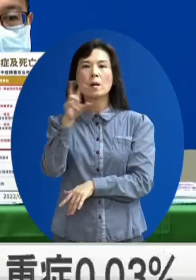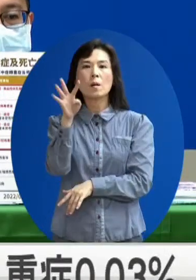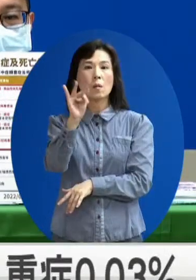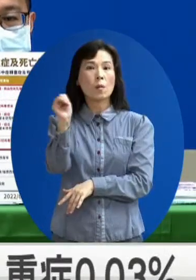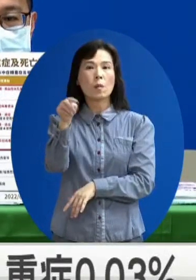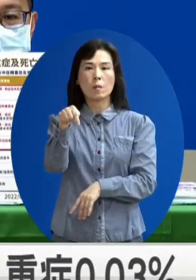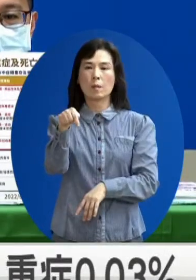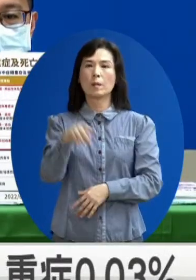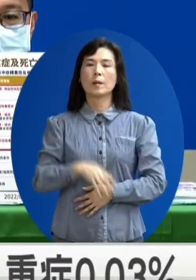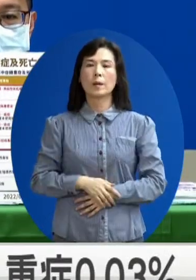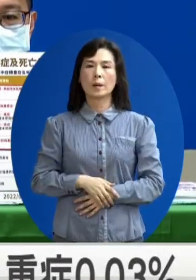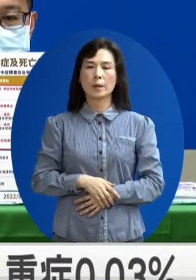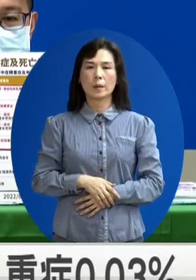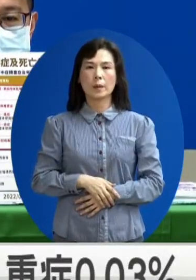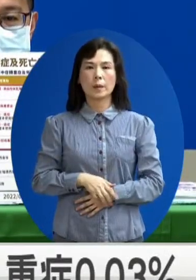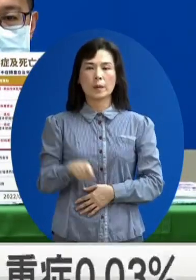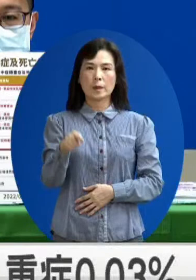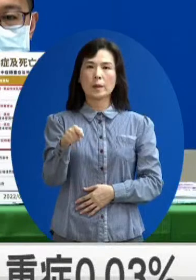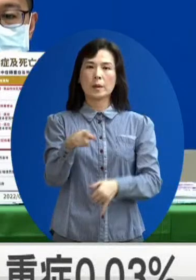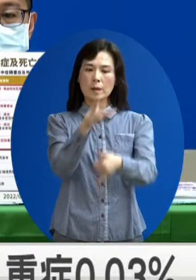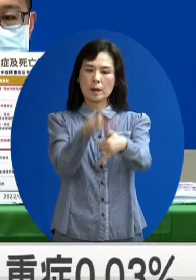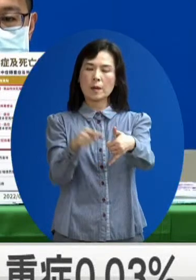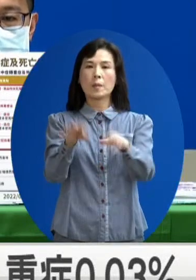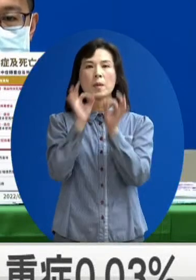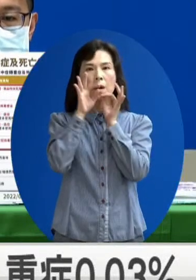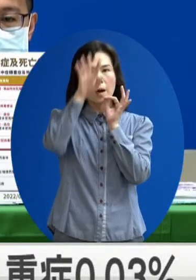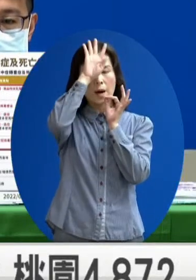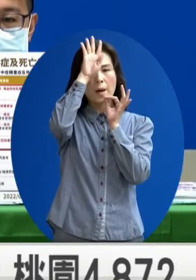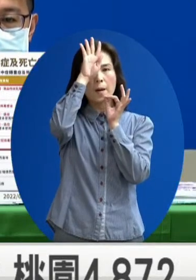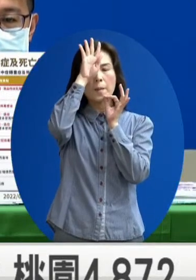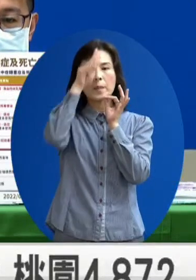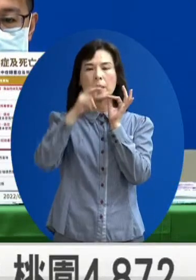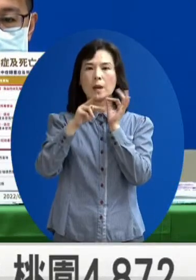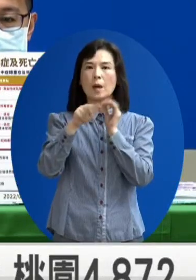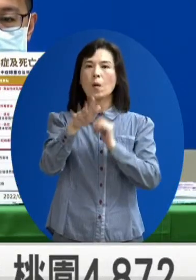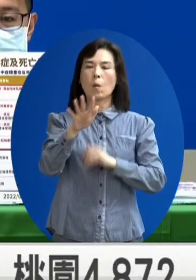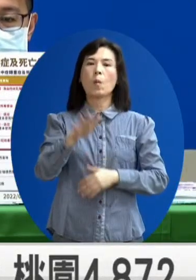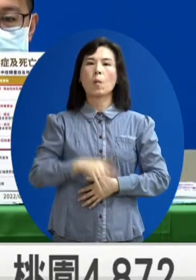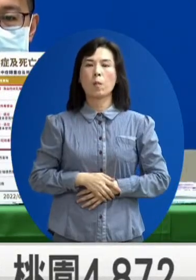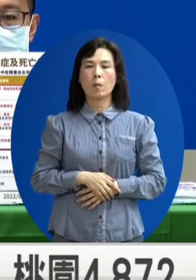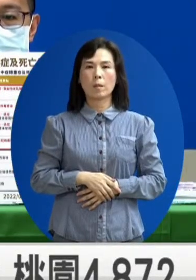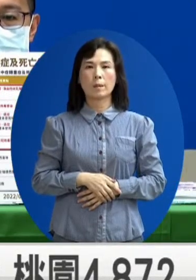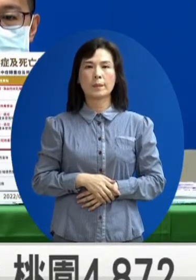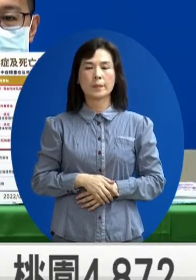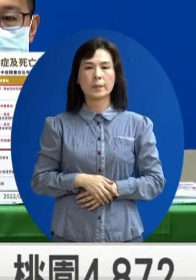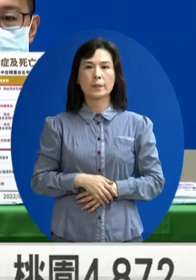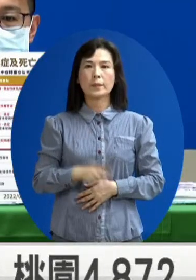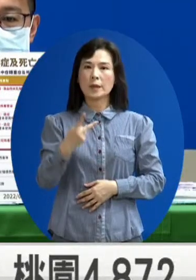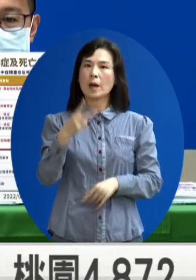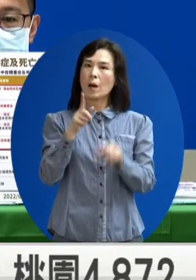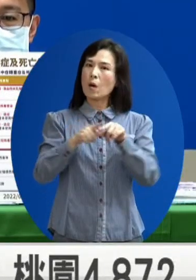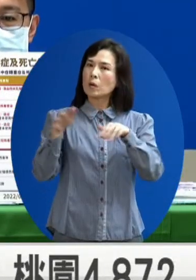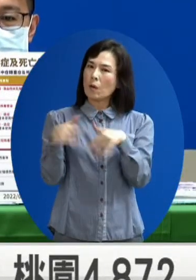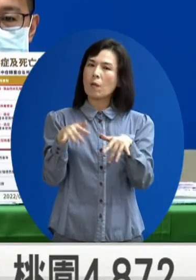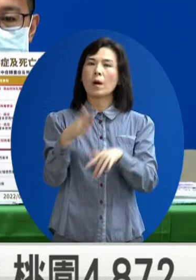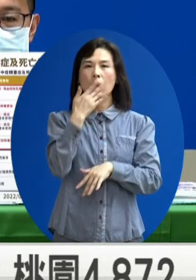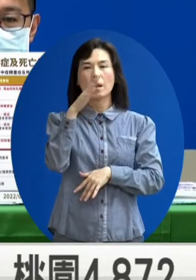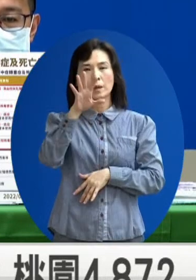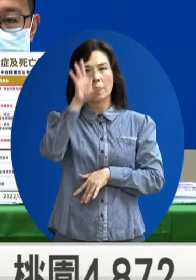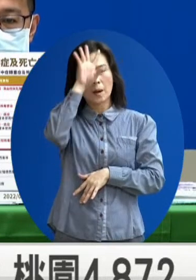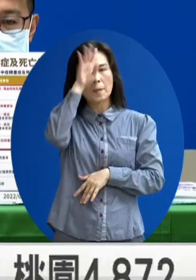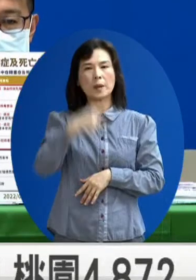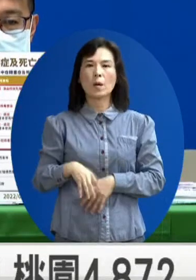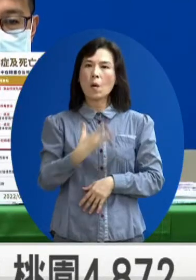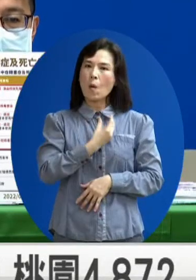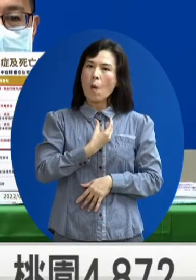50多岁到70多岁的这个个案，事实上都有这个癌症转移的一个病史，那有的有合并中风或糖尿病或心